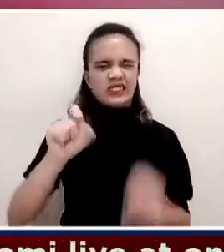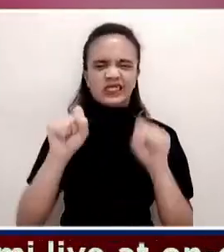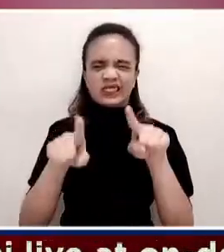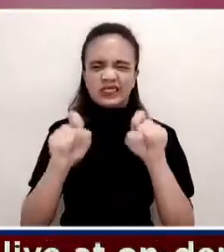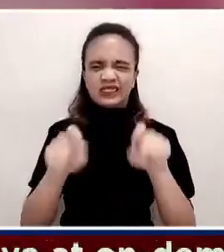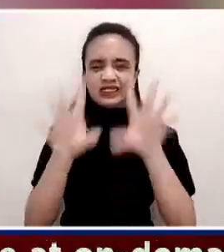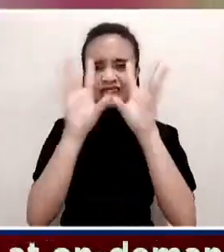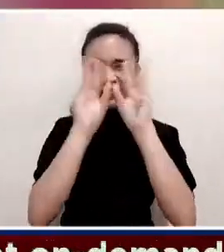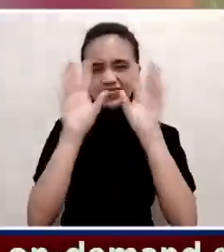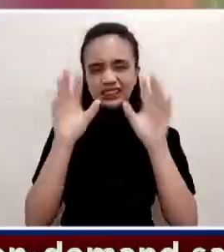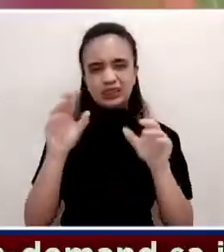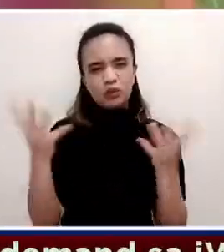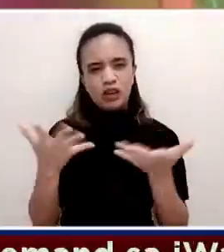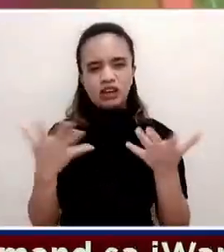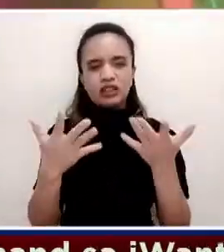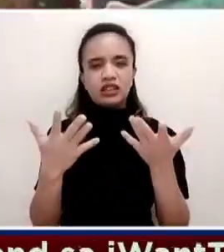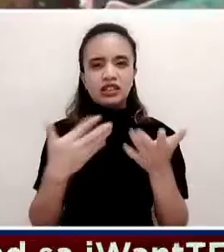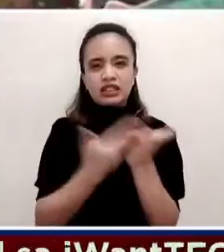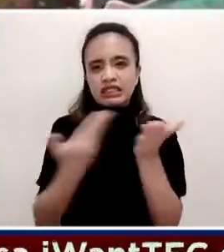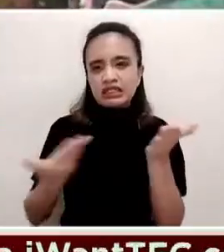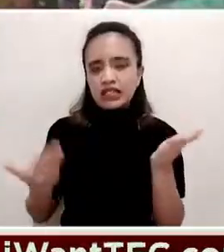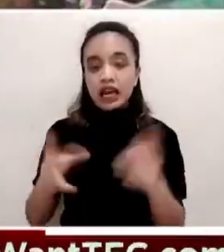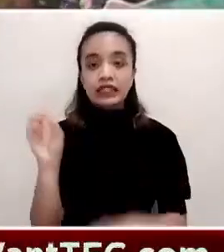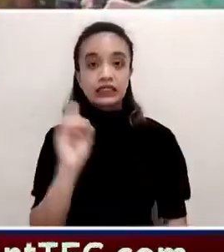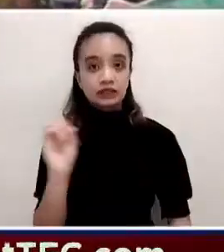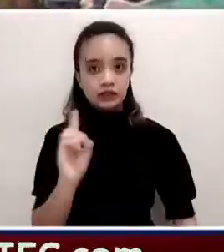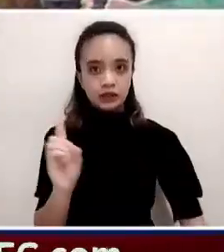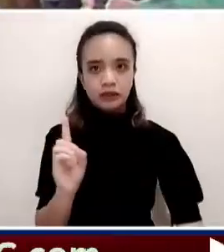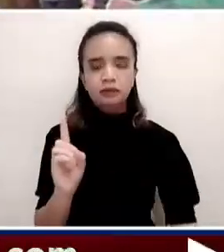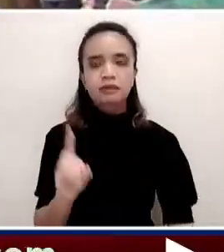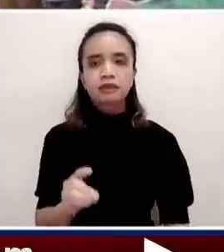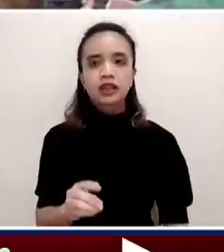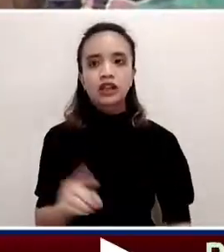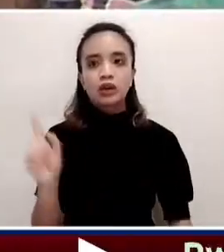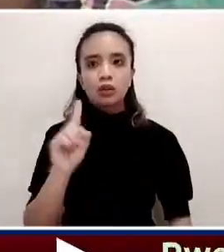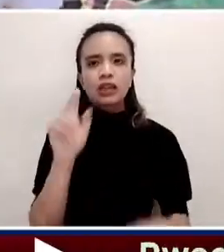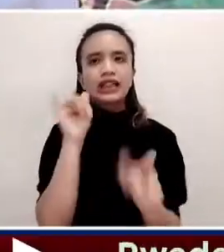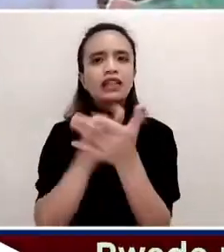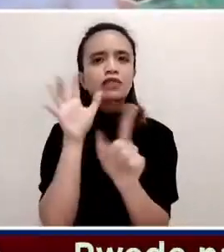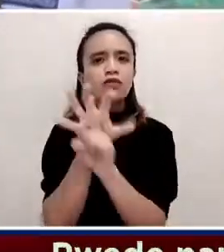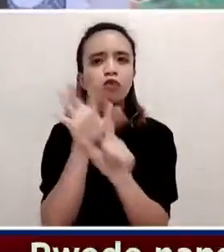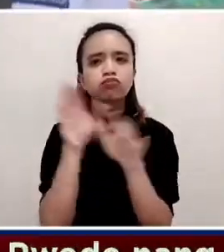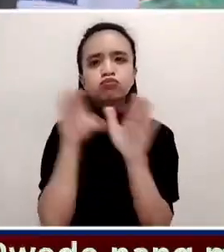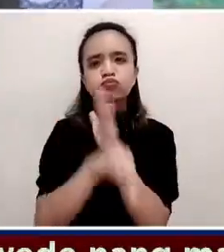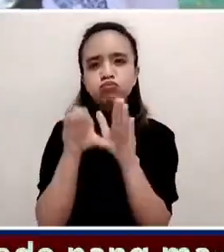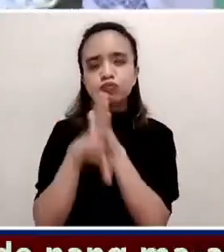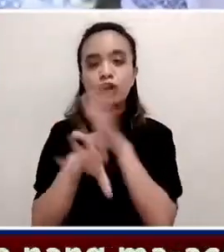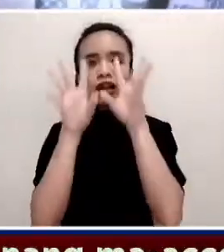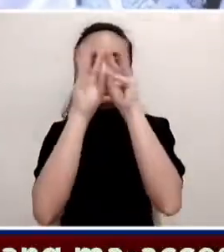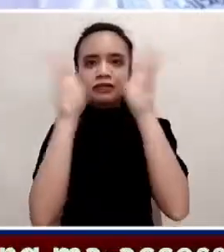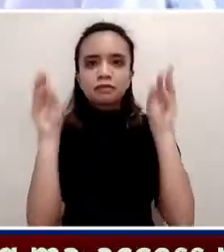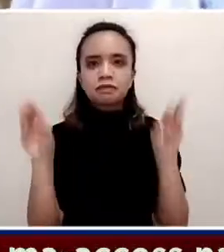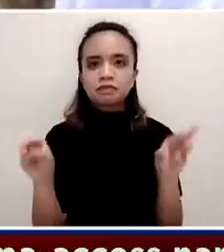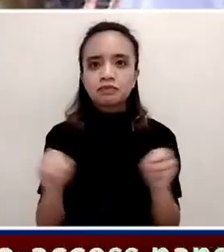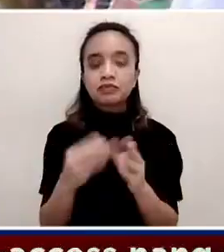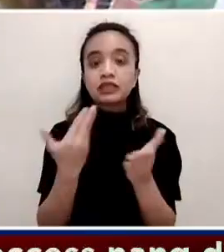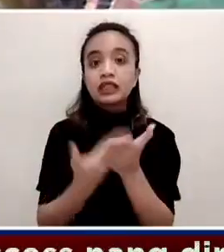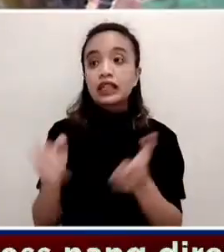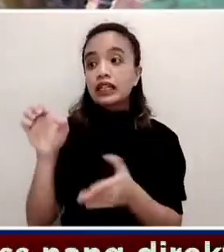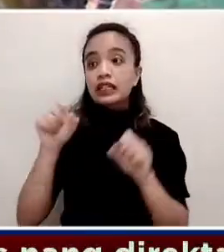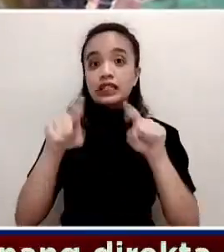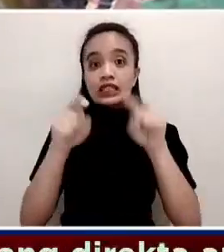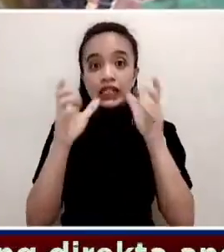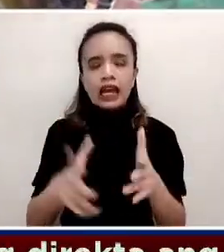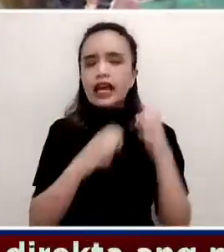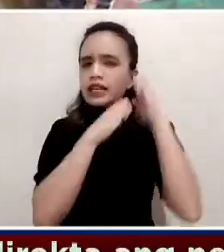ng mga tindahan sa may kalye ng Tabora sa Divisoria. Nakilalang bilian ng mga murang Christmas decors. Umaasa mga tindero na dadami